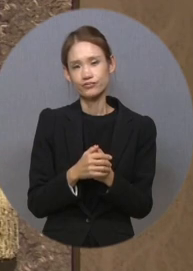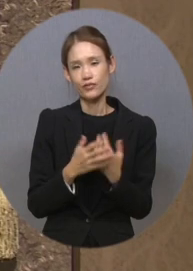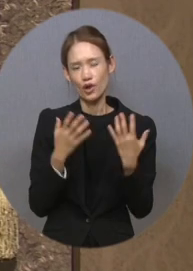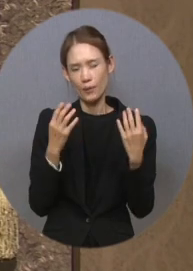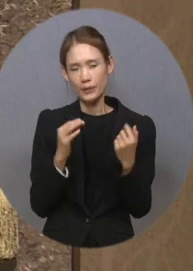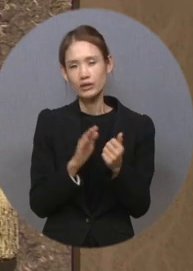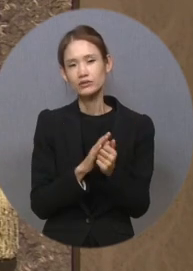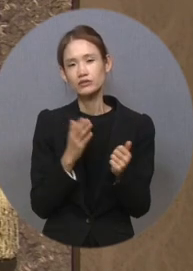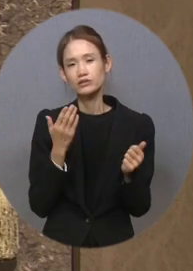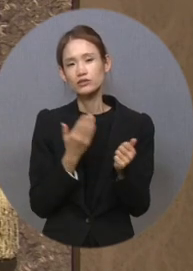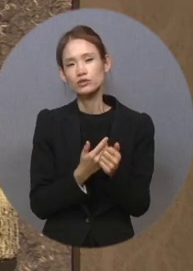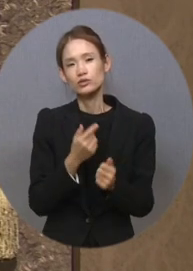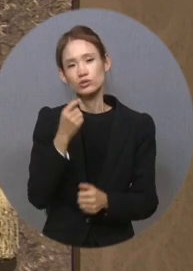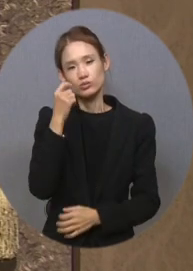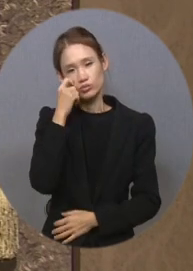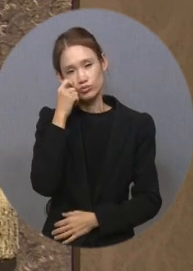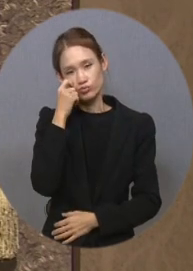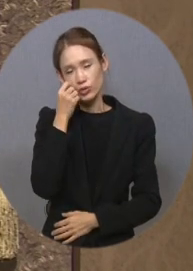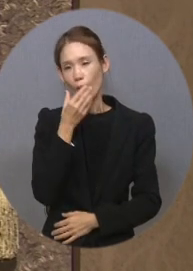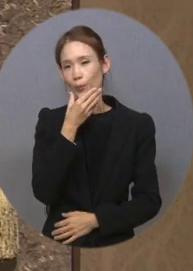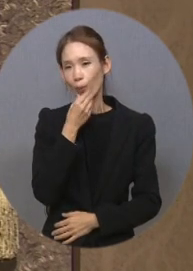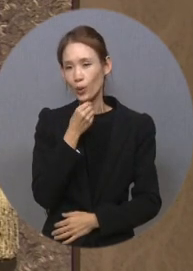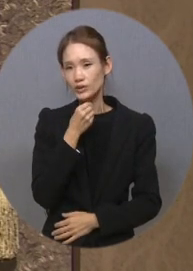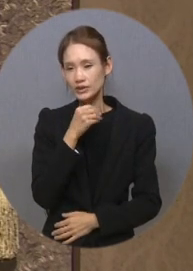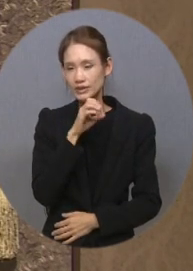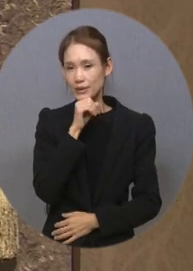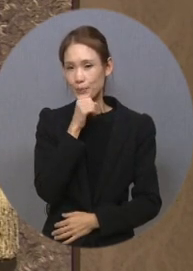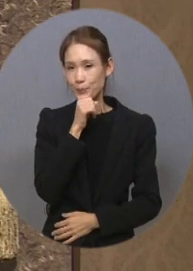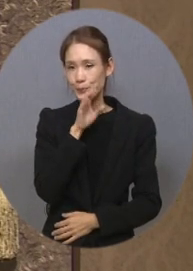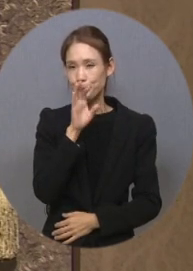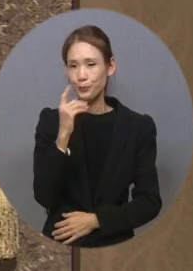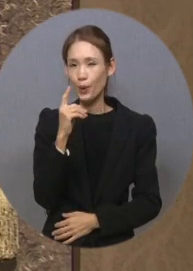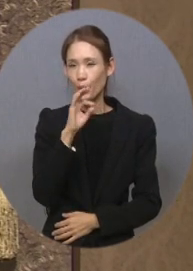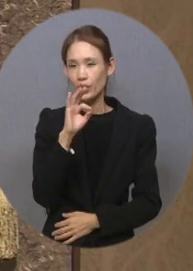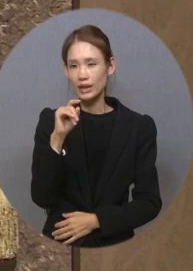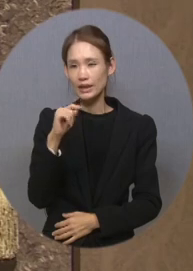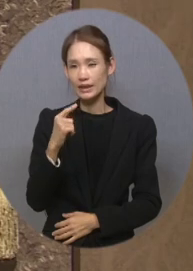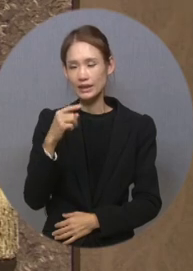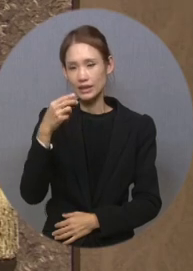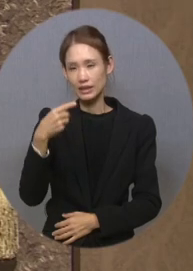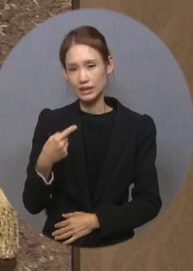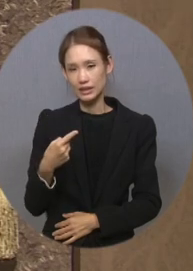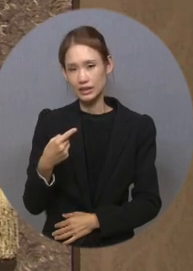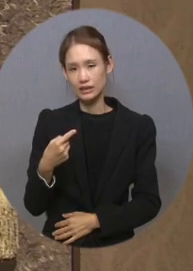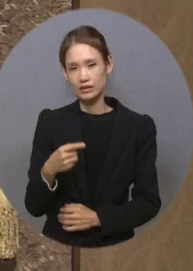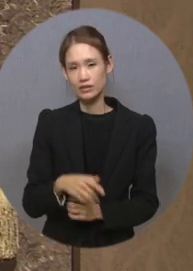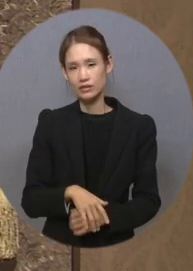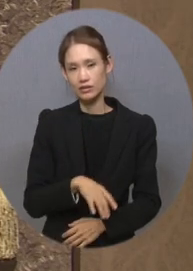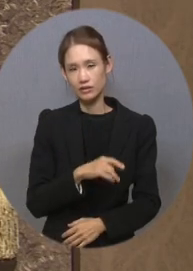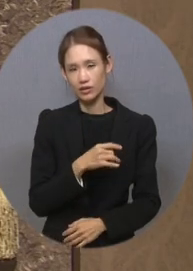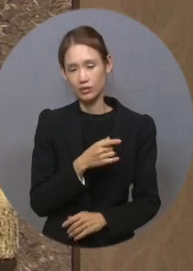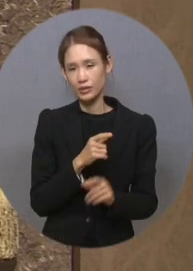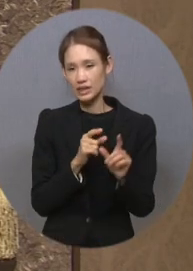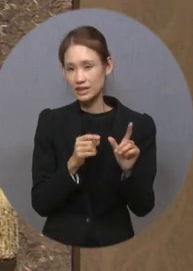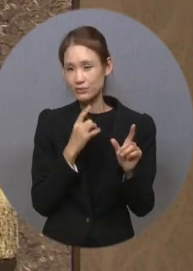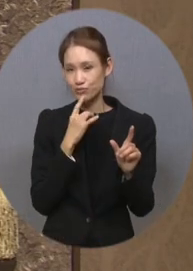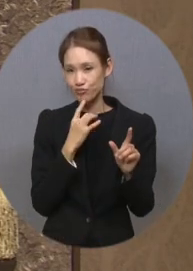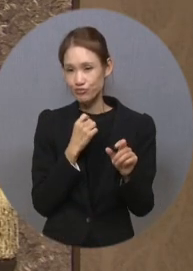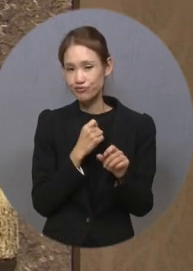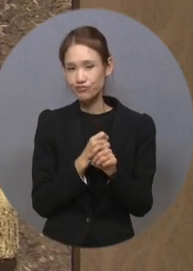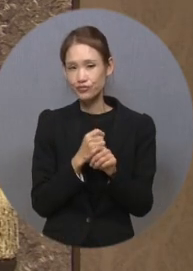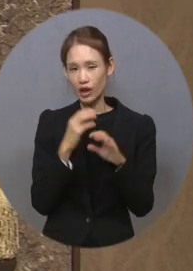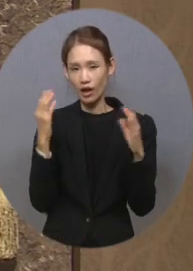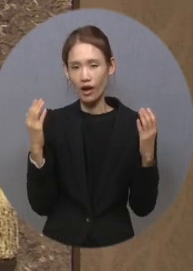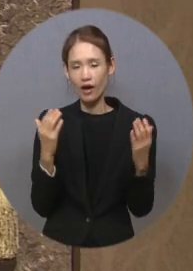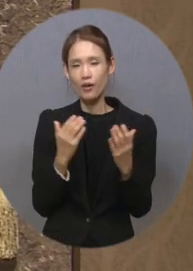많이는 못 해드리고 네. 제가 복지 포인트를 도입을 했습니다. 예. 그래서 처음에는 일부만 하다가 지금은 뭐 모든